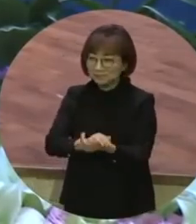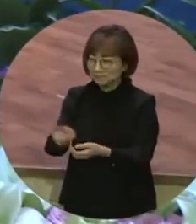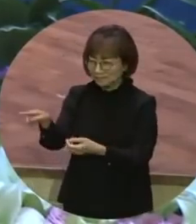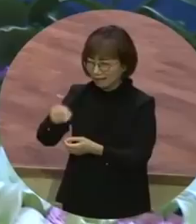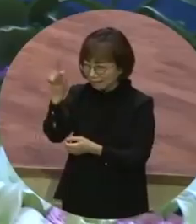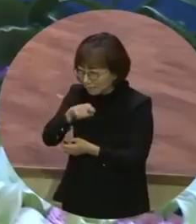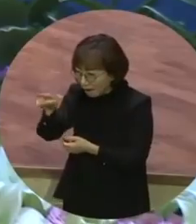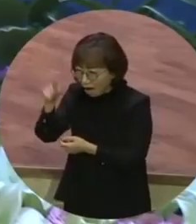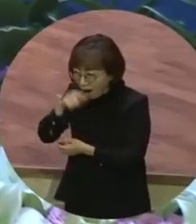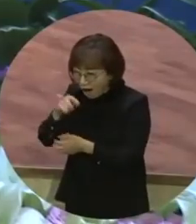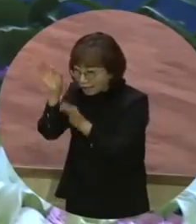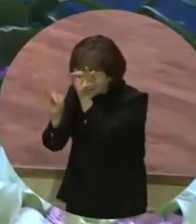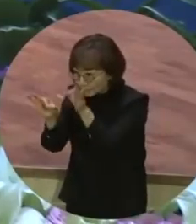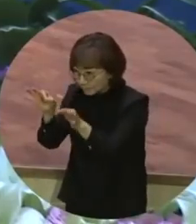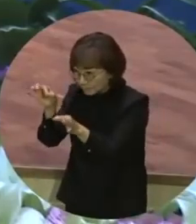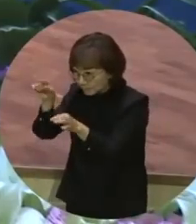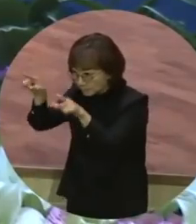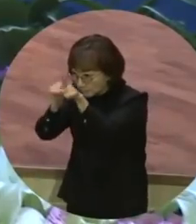우습게 보는 겁니다.